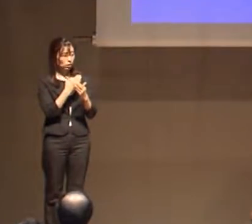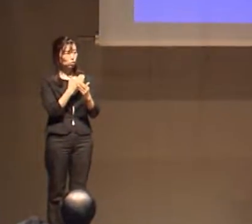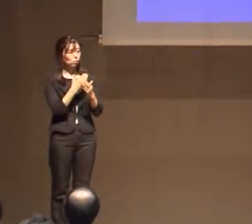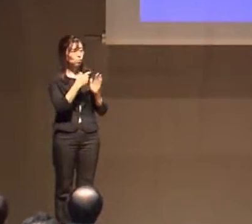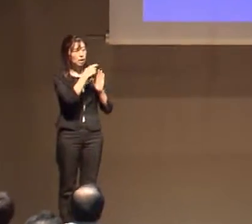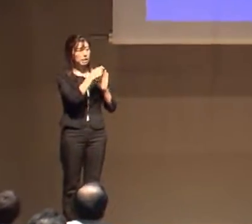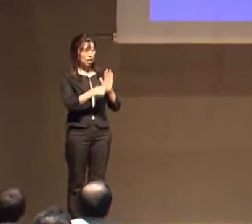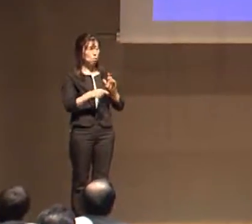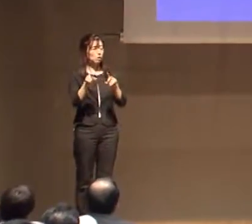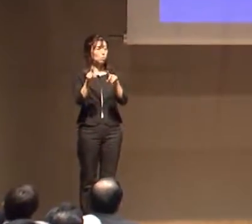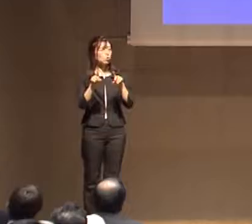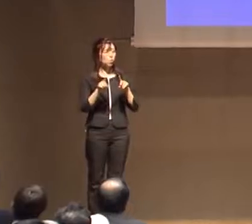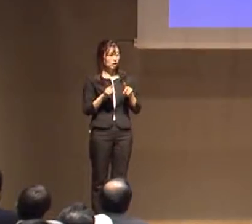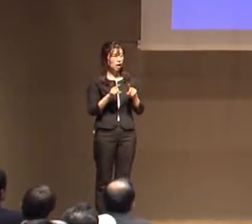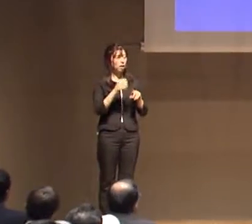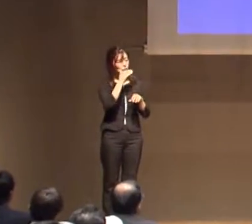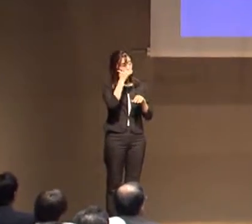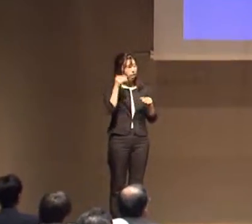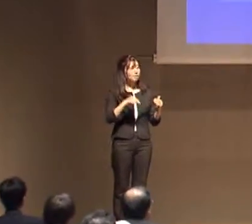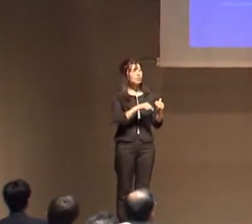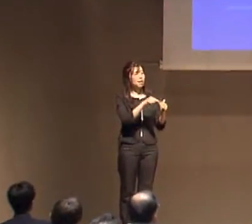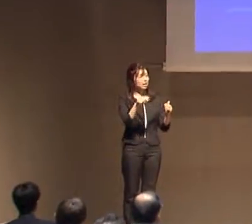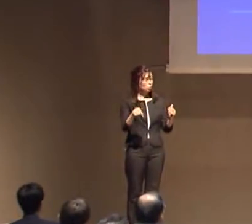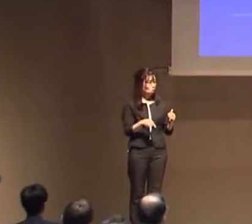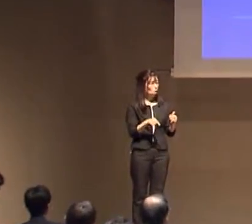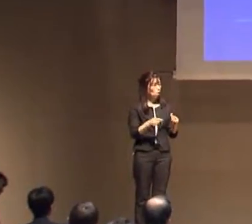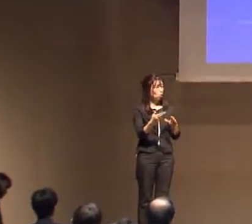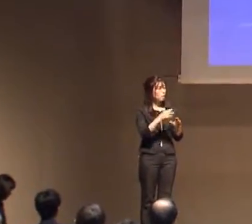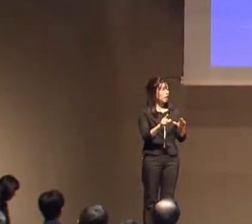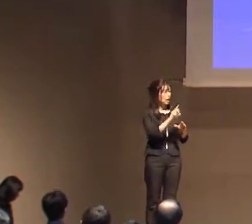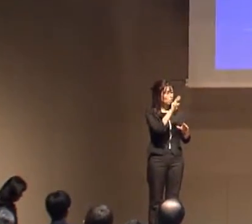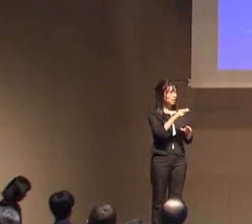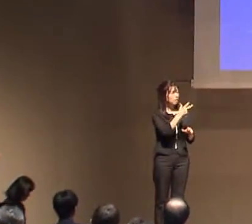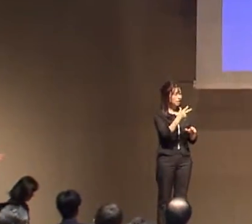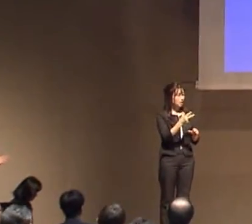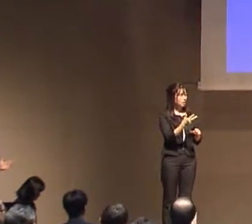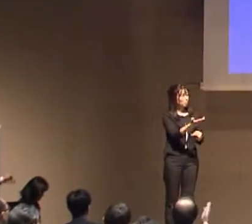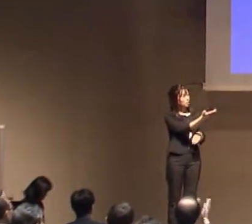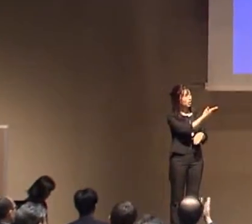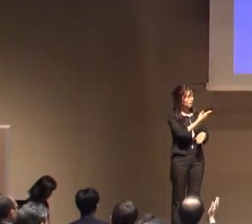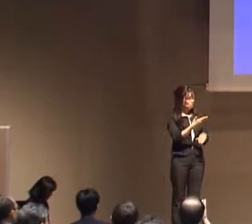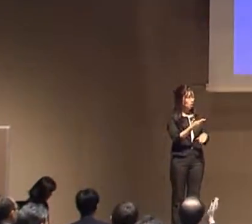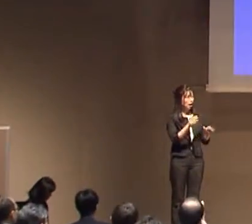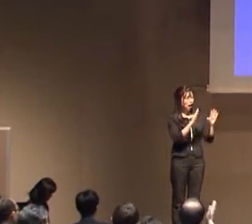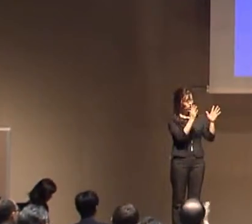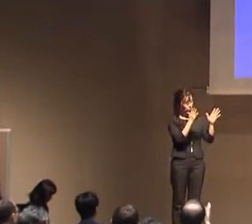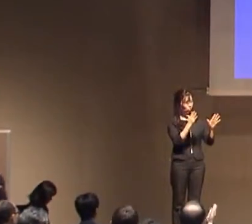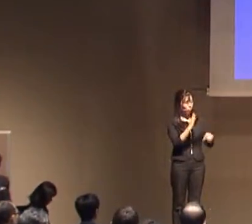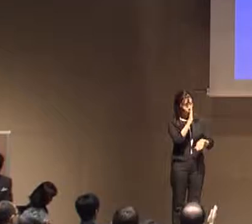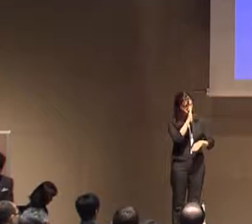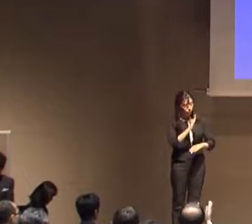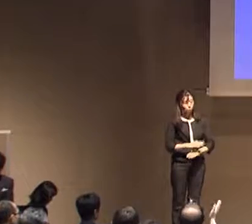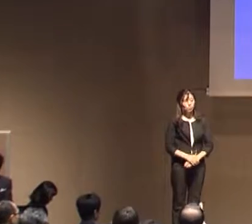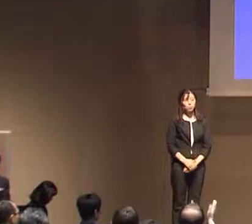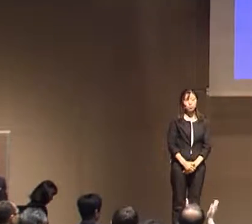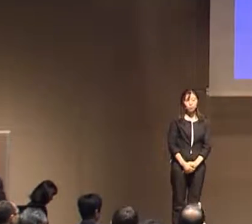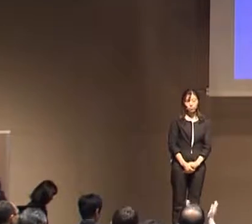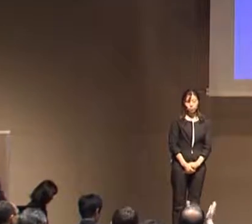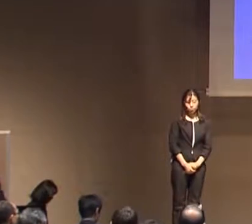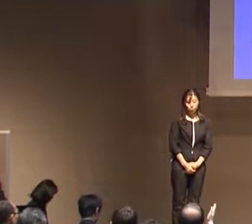の皆様、そして池上理事、皆さんに今一度大きな拍手をお願いいたします。